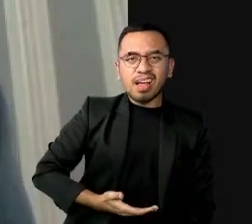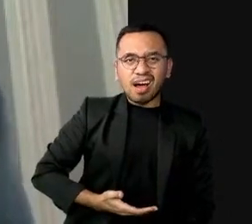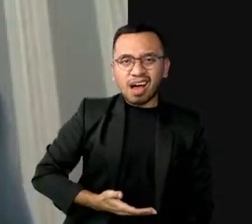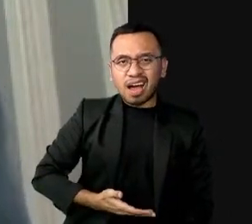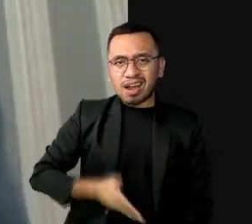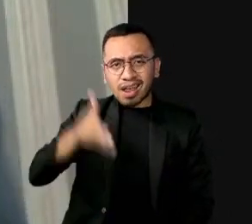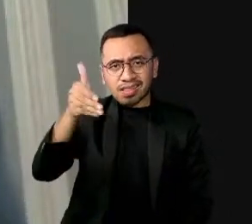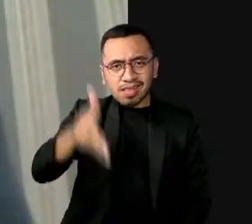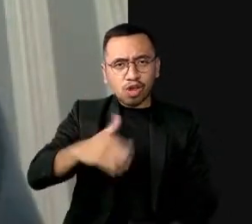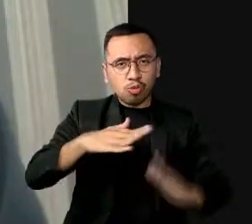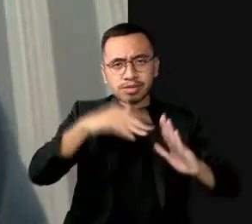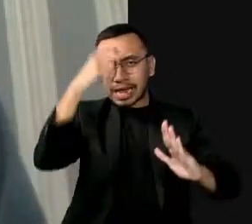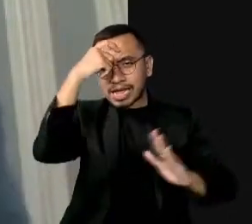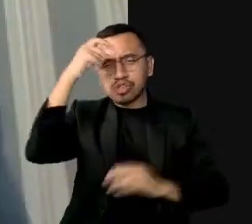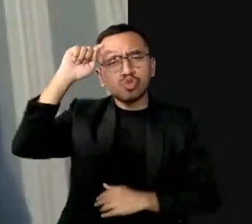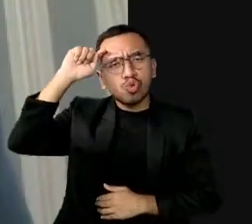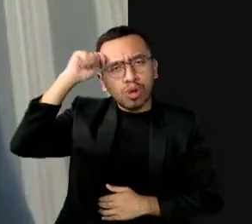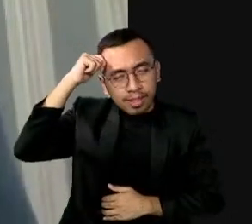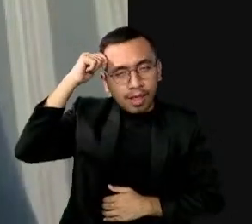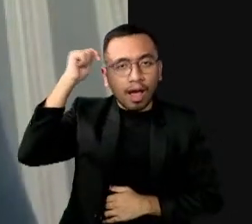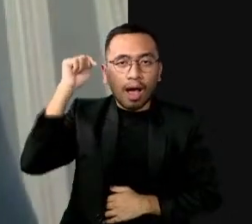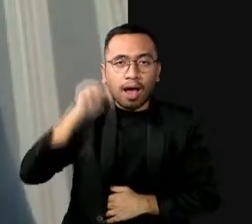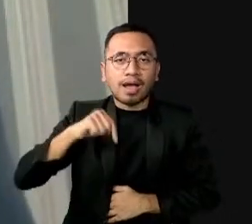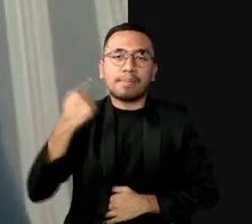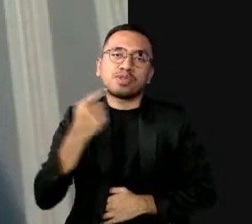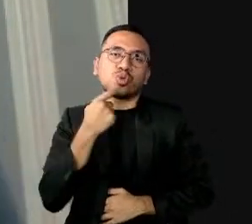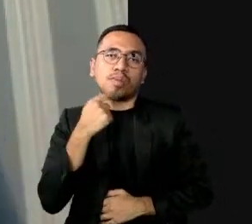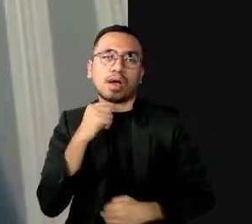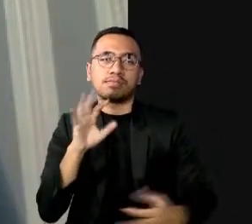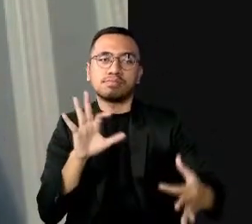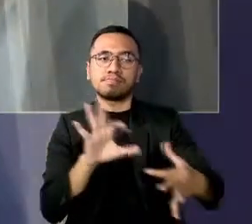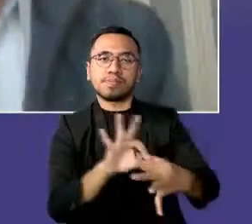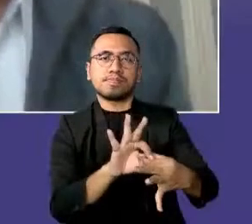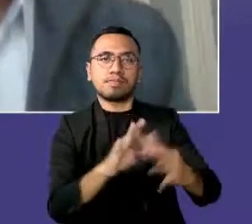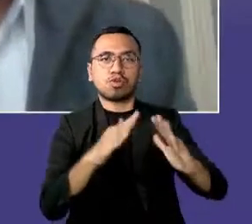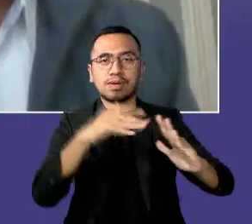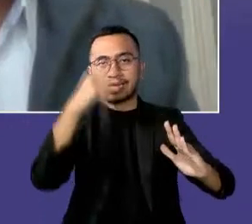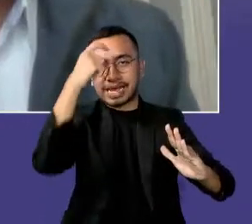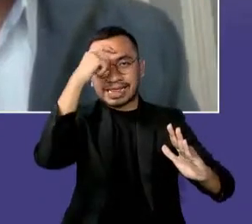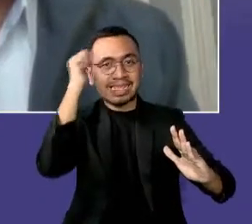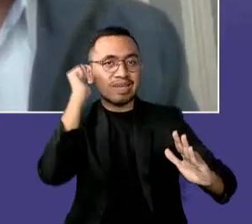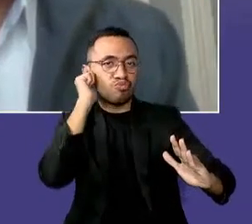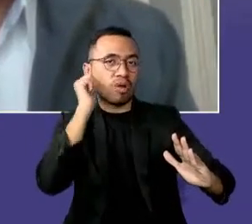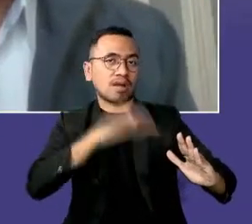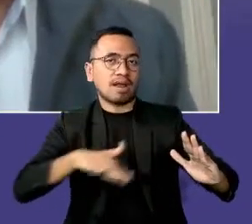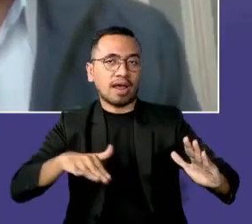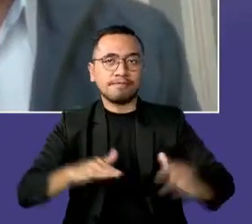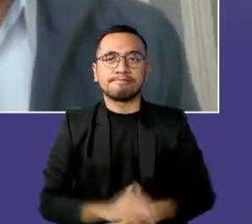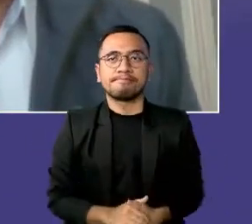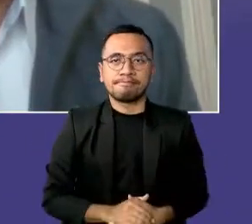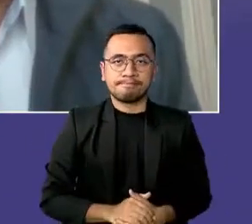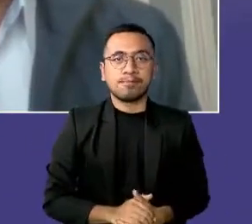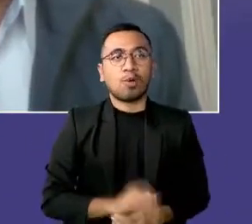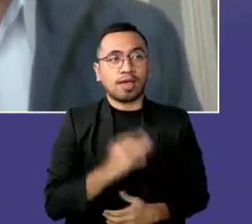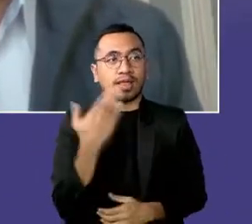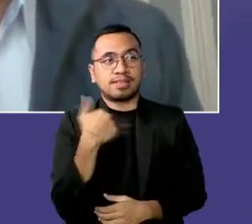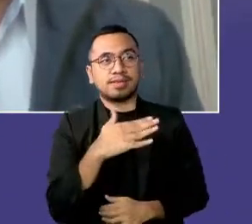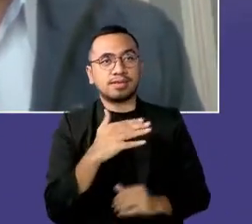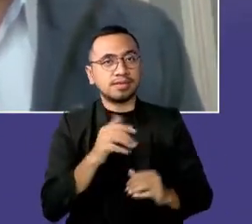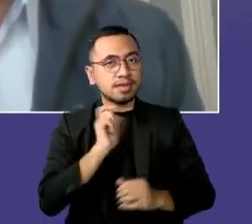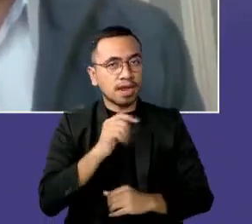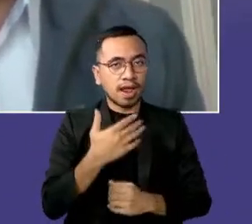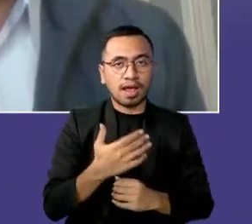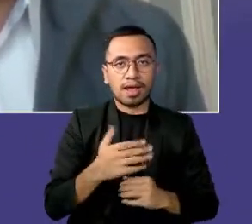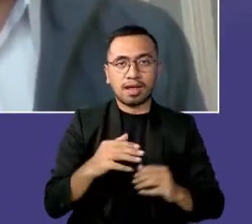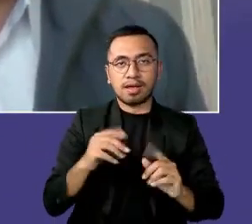Maternal neonatal jadi ini kami sedang melakukan pendekatan-pendekatan naik itu kan tadi strategi dari hulu ke hilirnya begitu patuh Tetapi kan